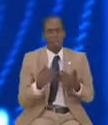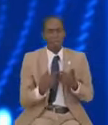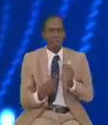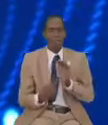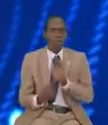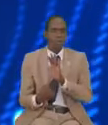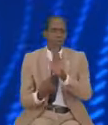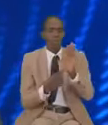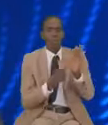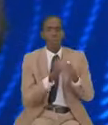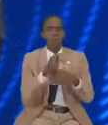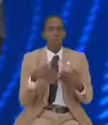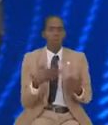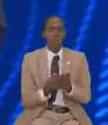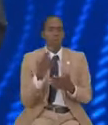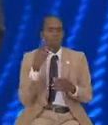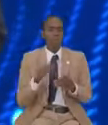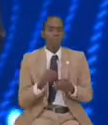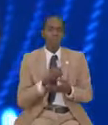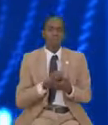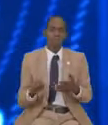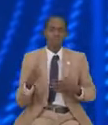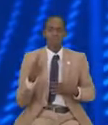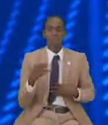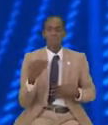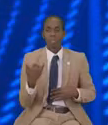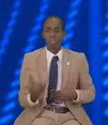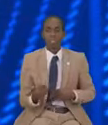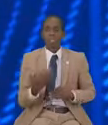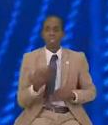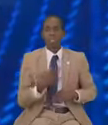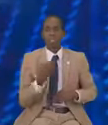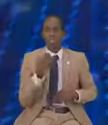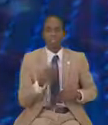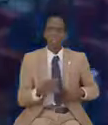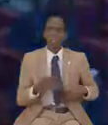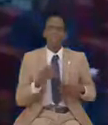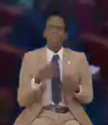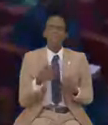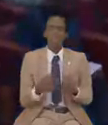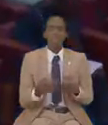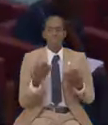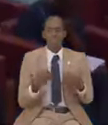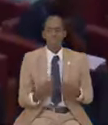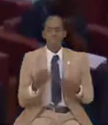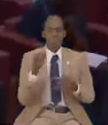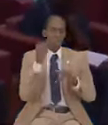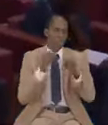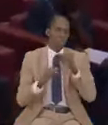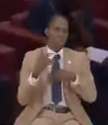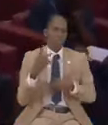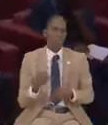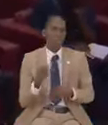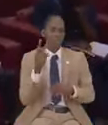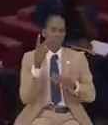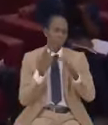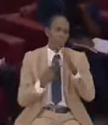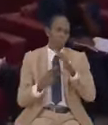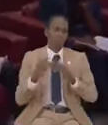voilà le verset 3 maintenant et ça y est le Prophète vient ensuite auprès du roi